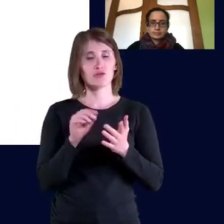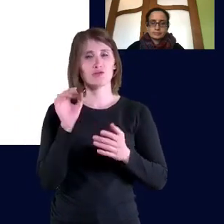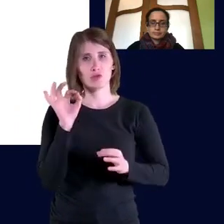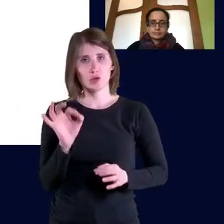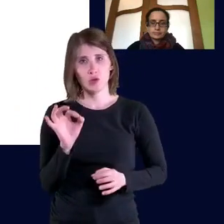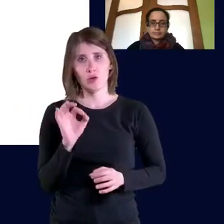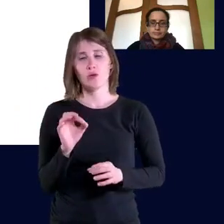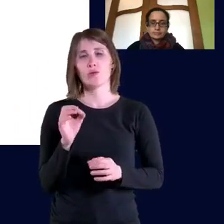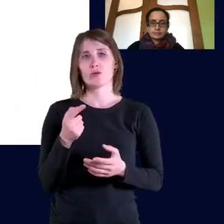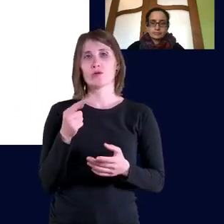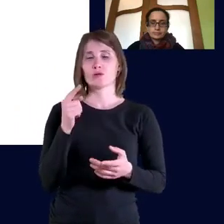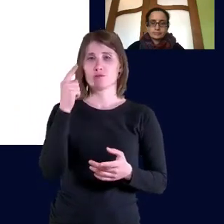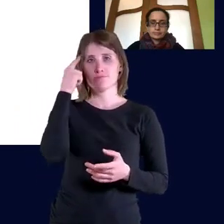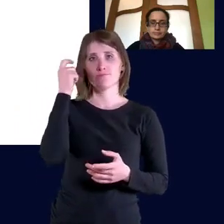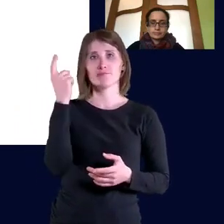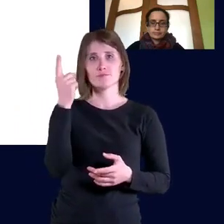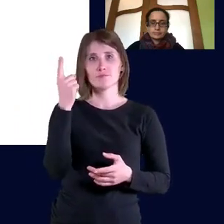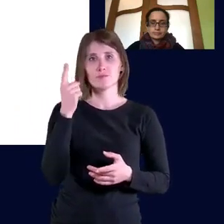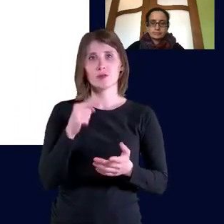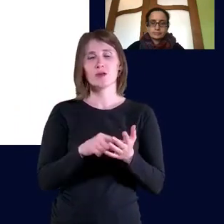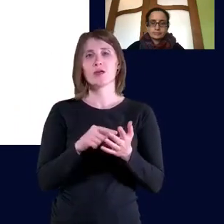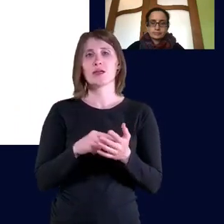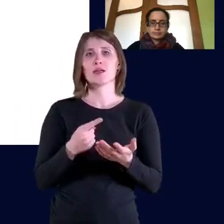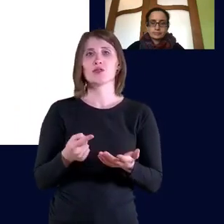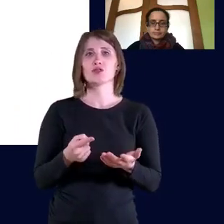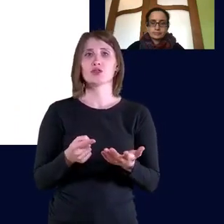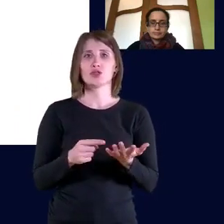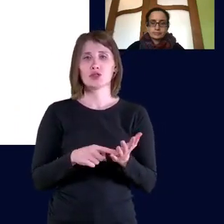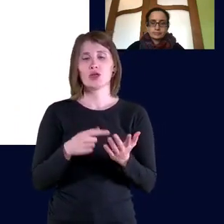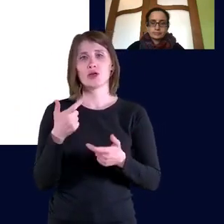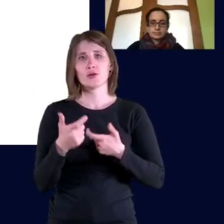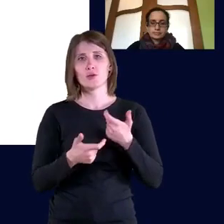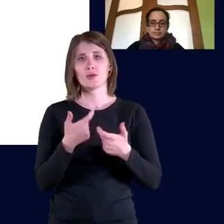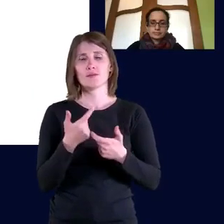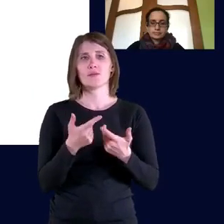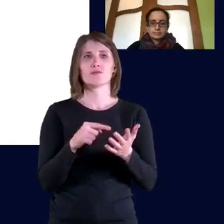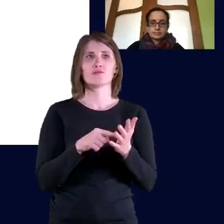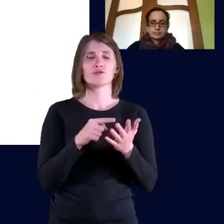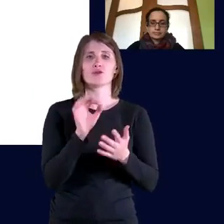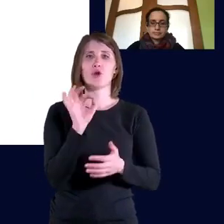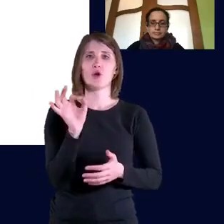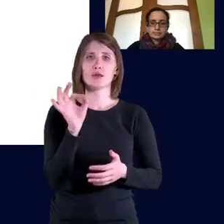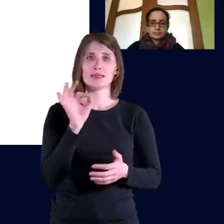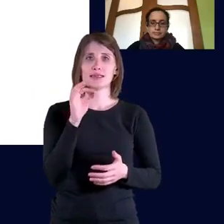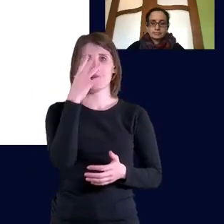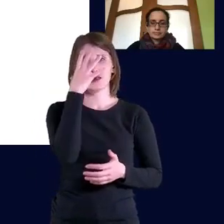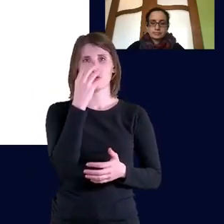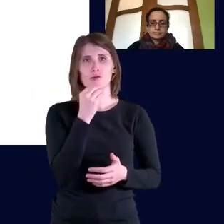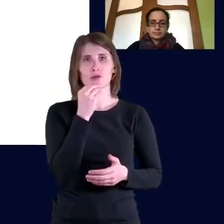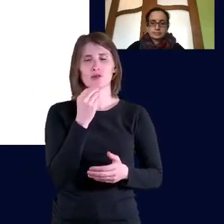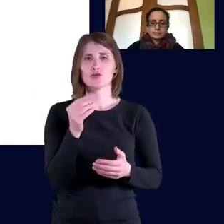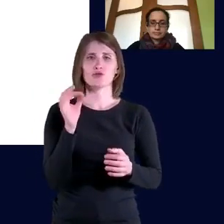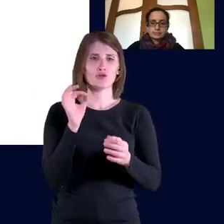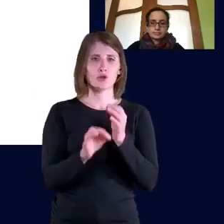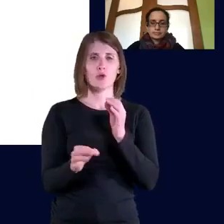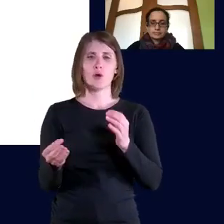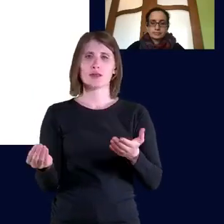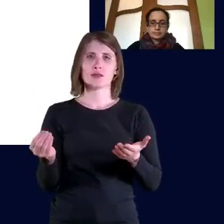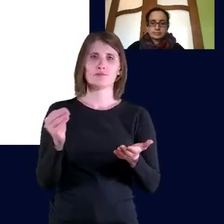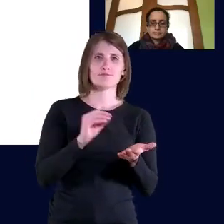rozpocząć opis od oryginalne ilustracje Czyli dokładnie tej która jest złamana w kolumny